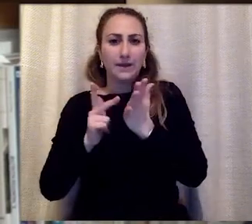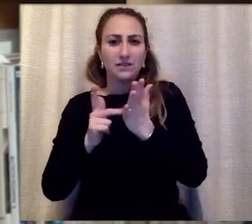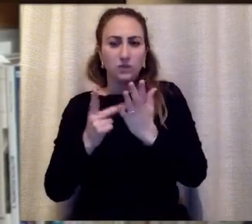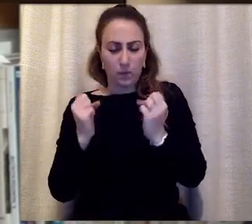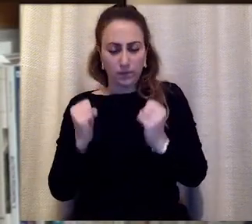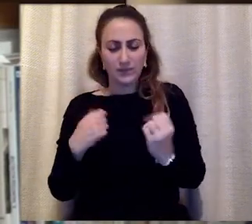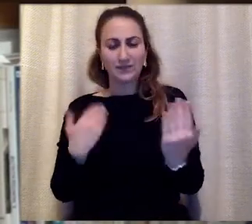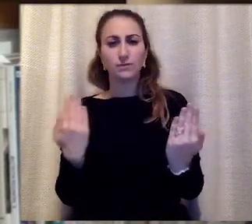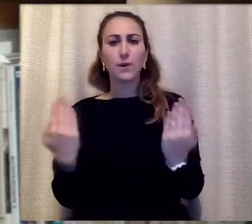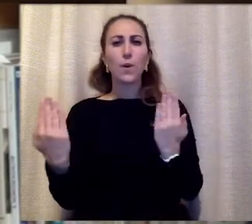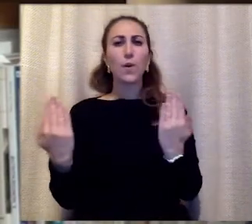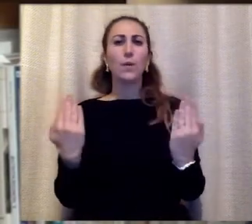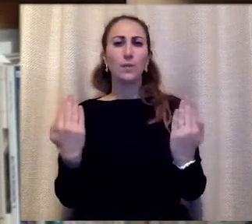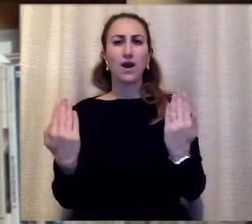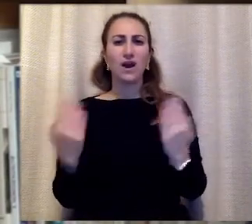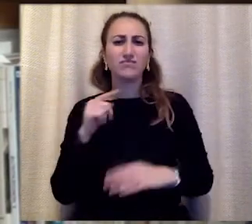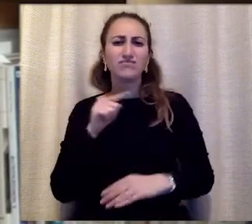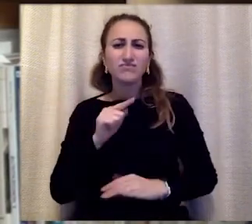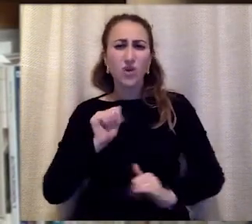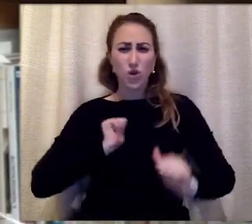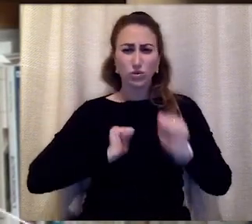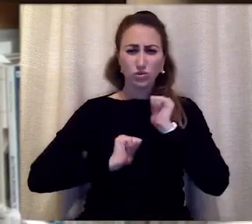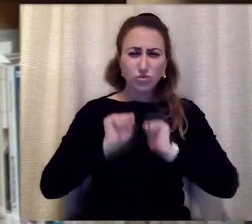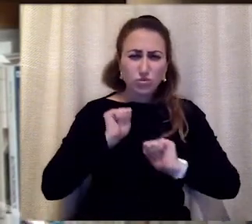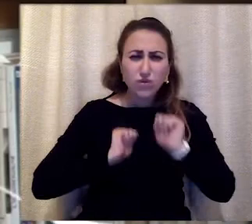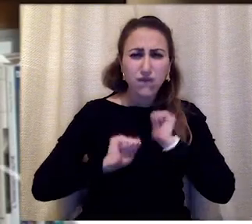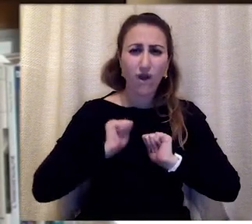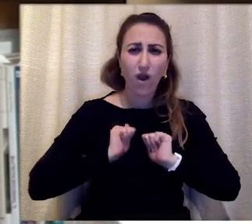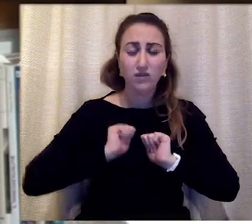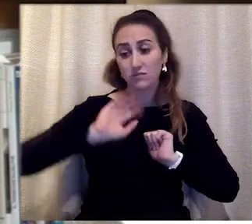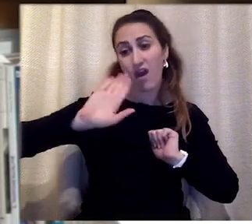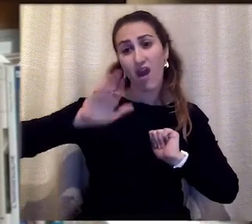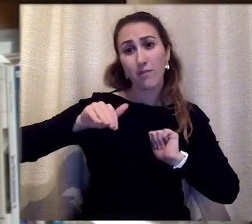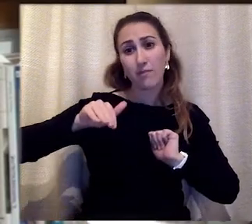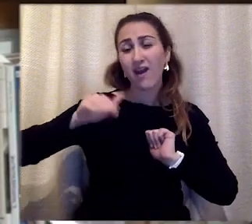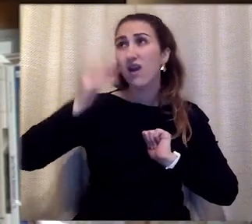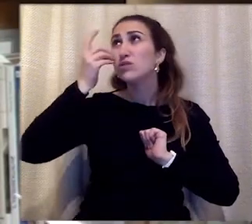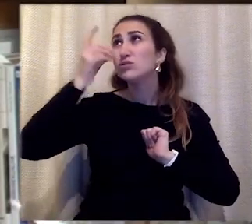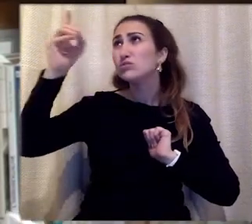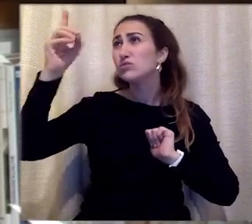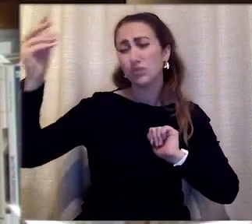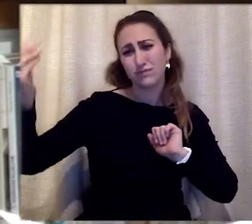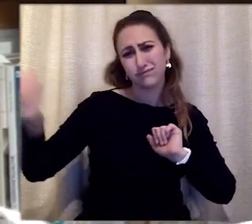que nous puissions goûter à la vraie paix que Dieu nous a.